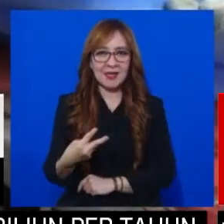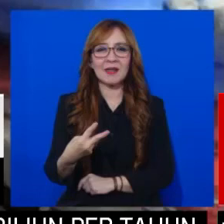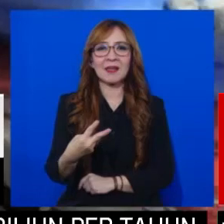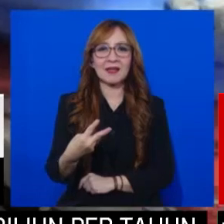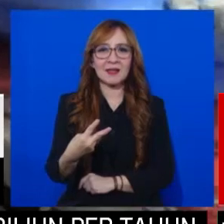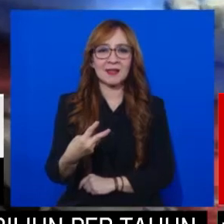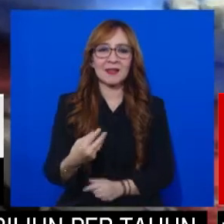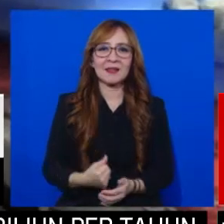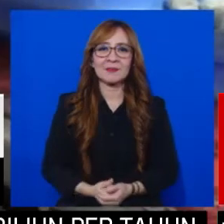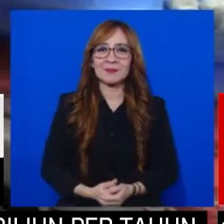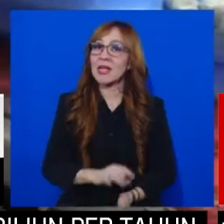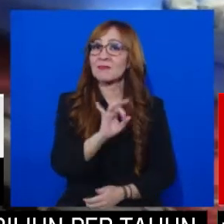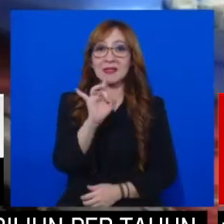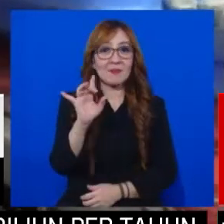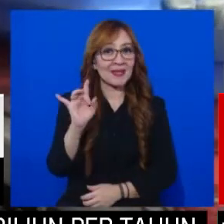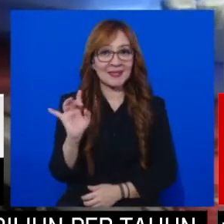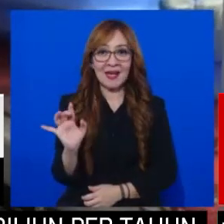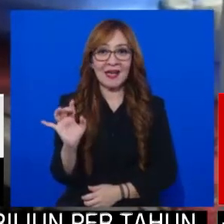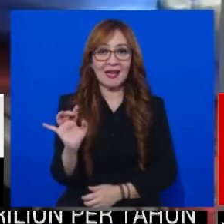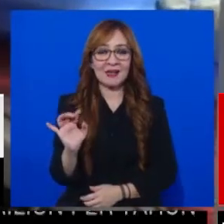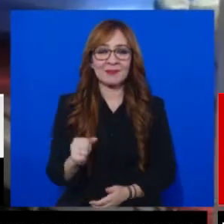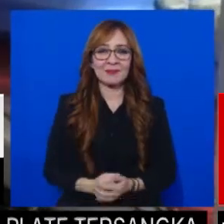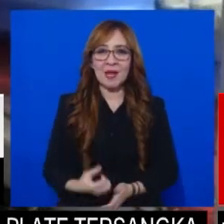ayam ada, bakso kuning ada.